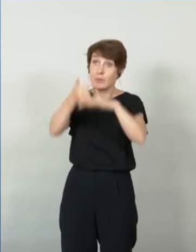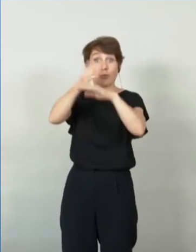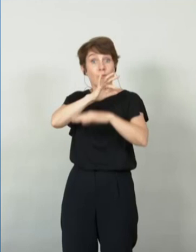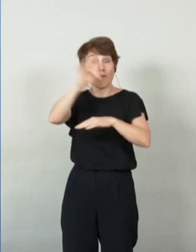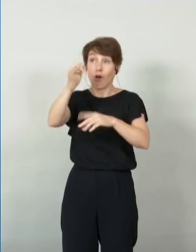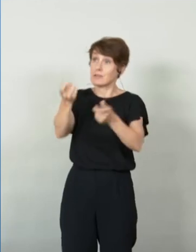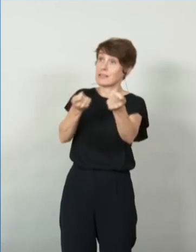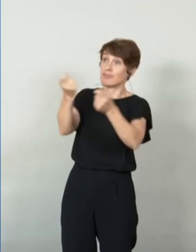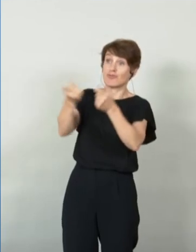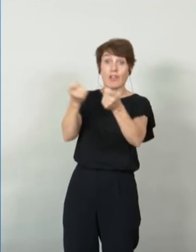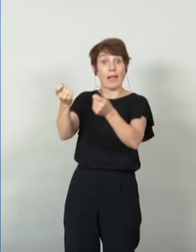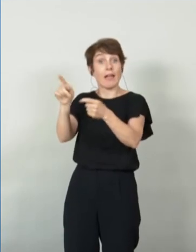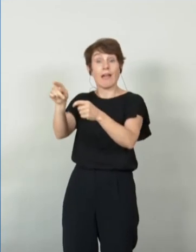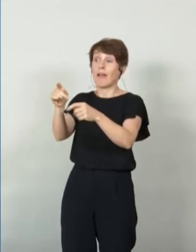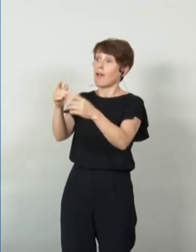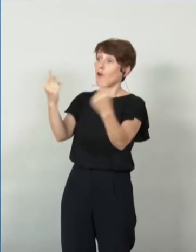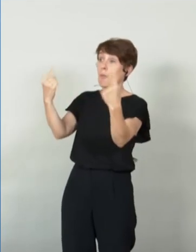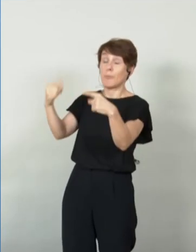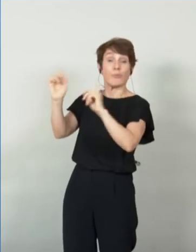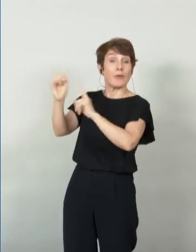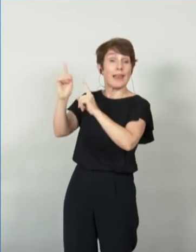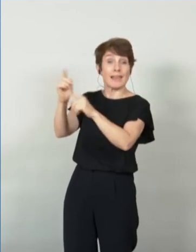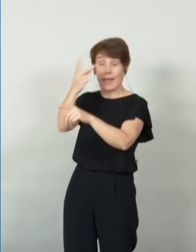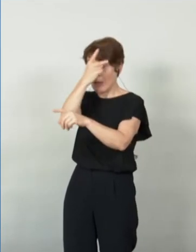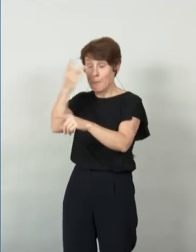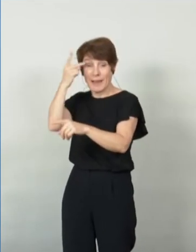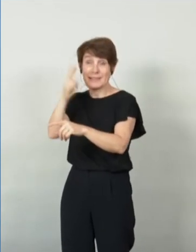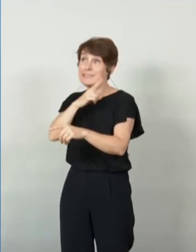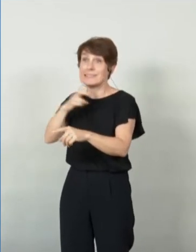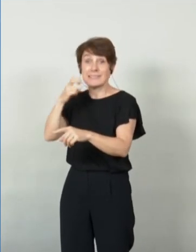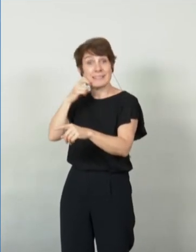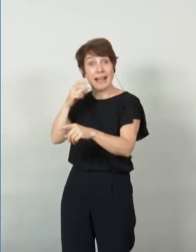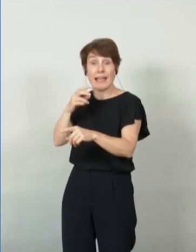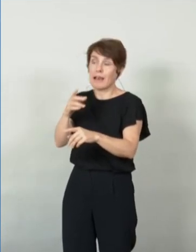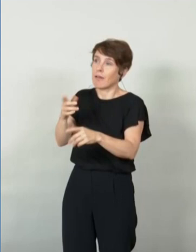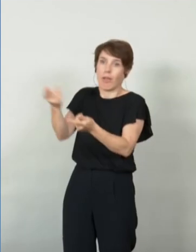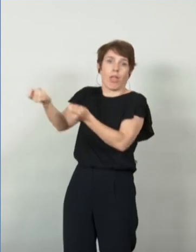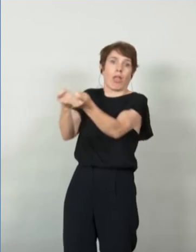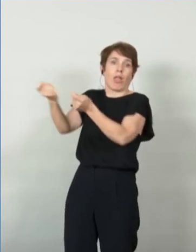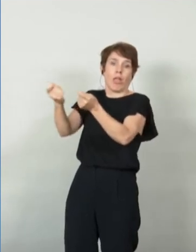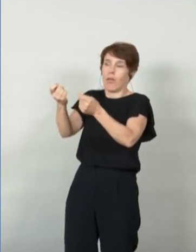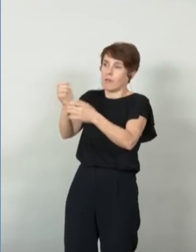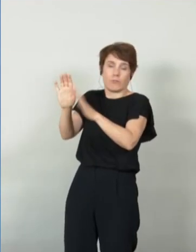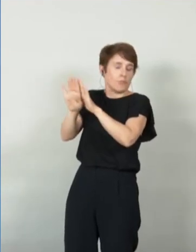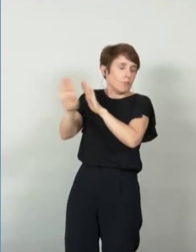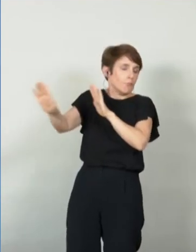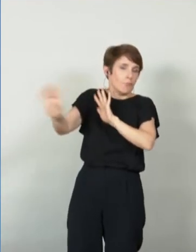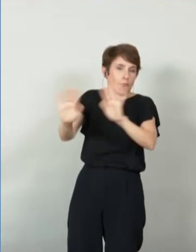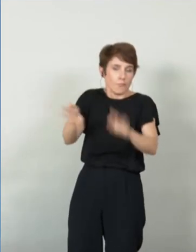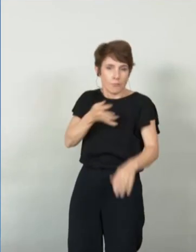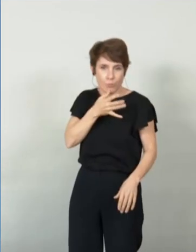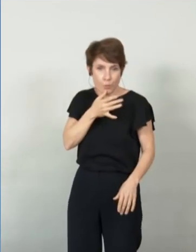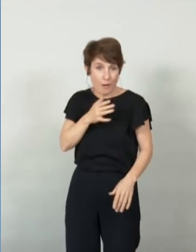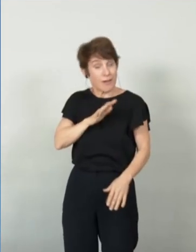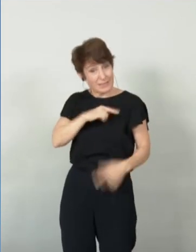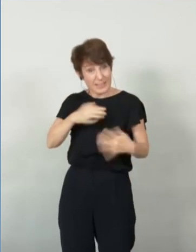le conflit israélo-palestinien c'est pas la peine ici de l'évoquer c'est pas le lieu et on a la France à peu de moyens